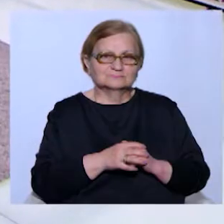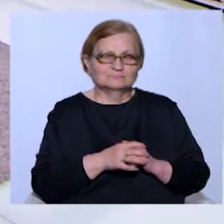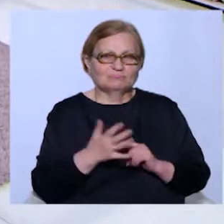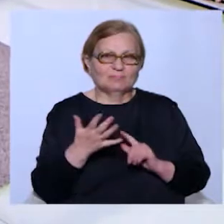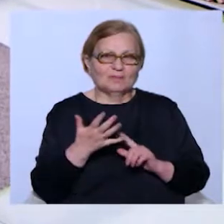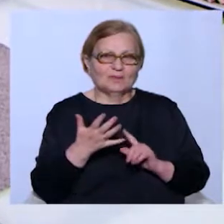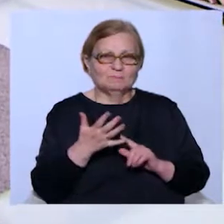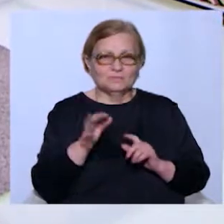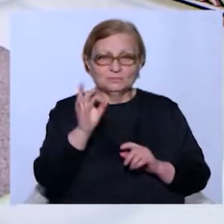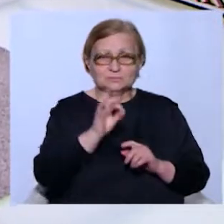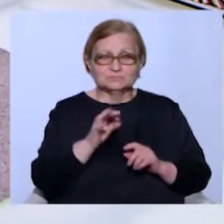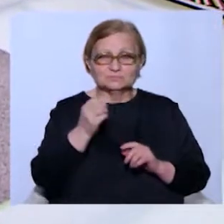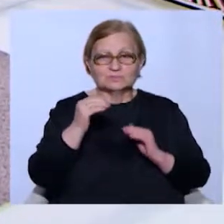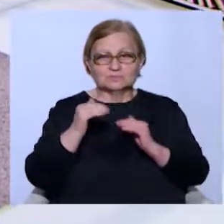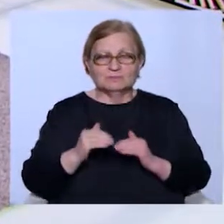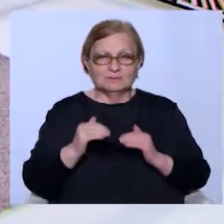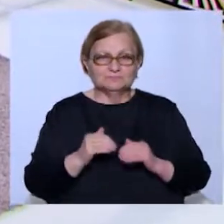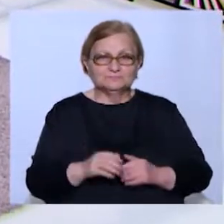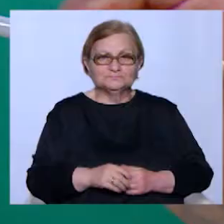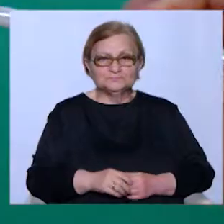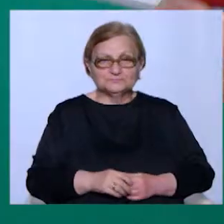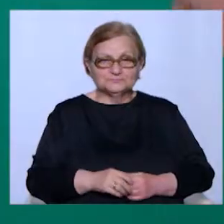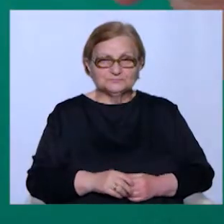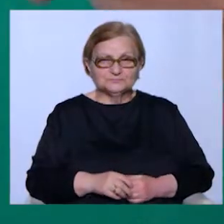მეხუთე წრე ისევ ცოტა ქვემოთ.